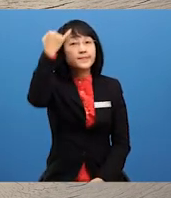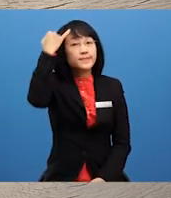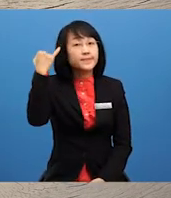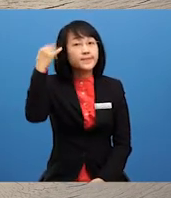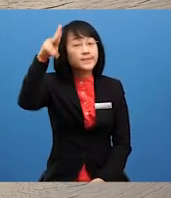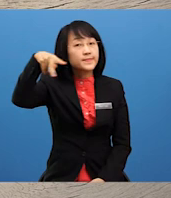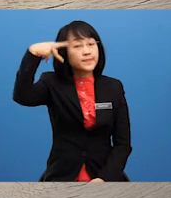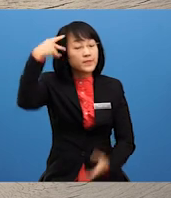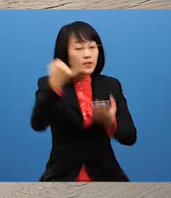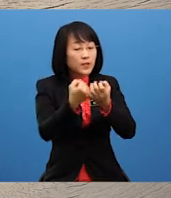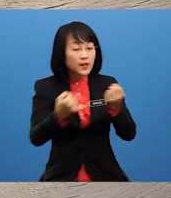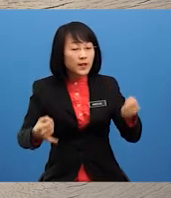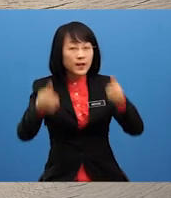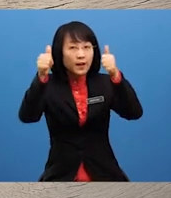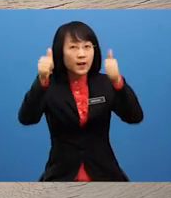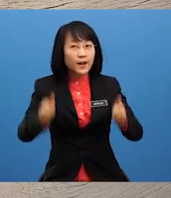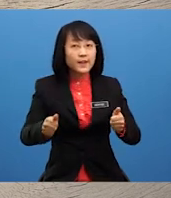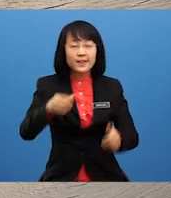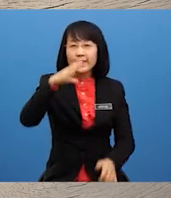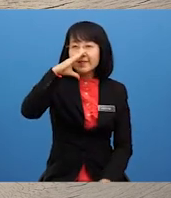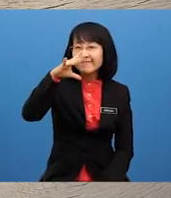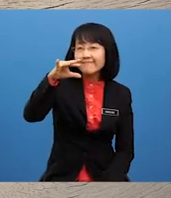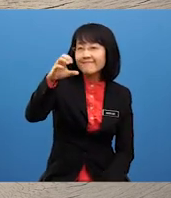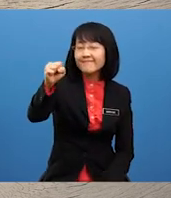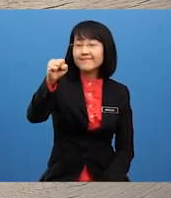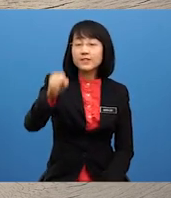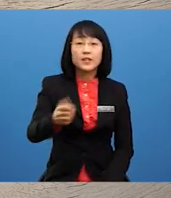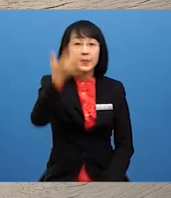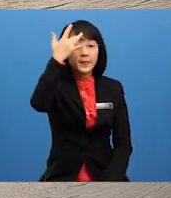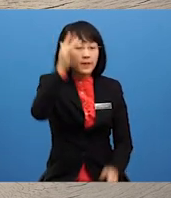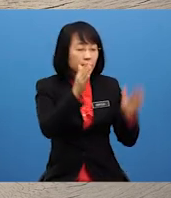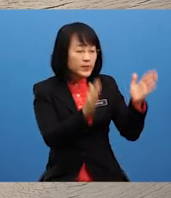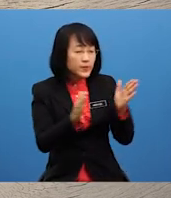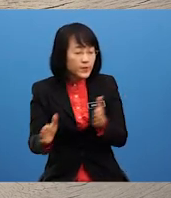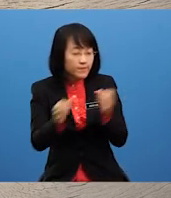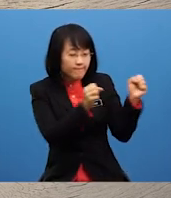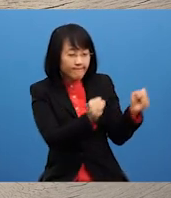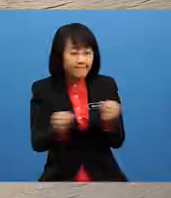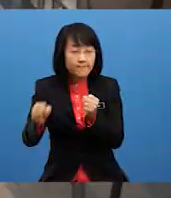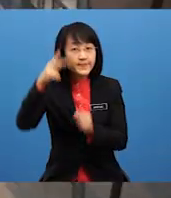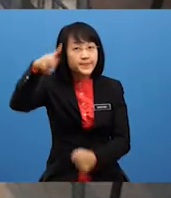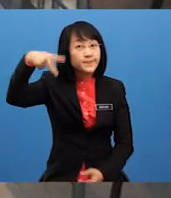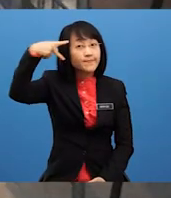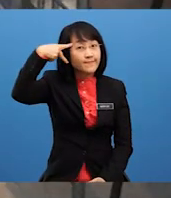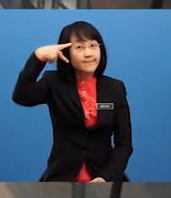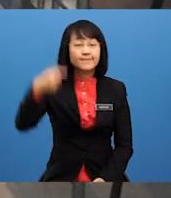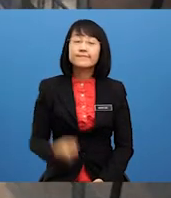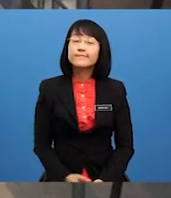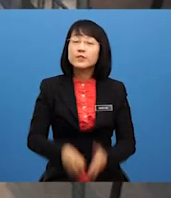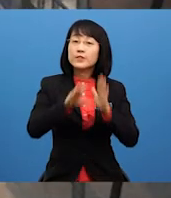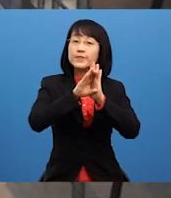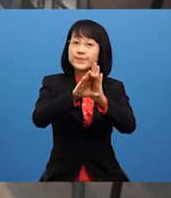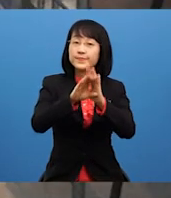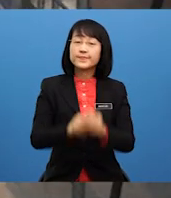melahirkan seorang ahli berkarisma dan bijak menyusun strategi politik. Sebagai